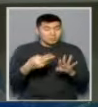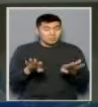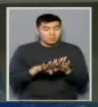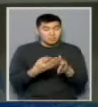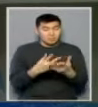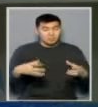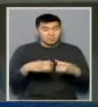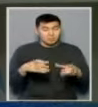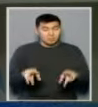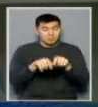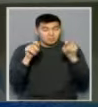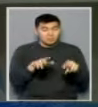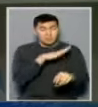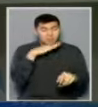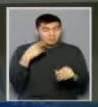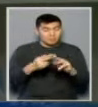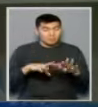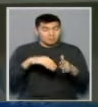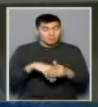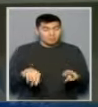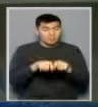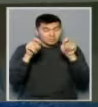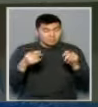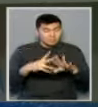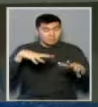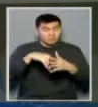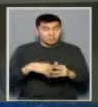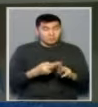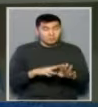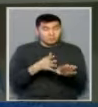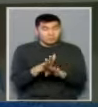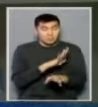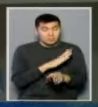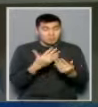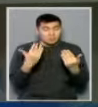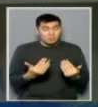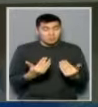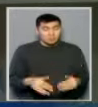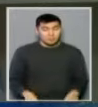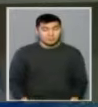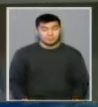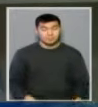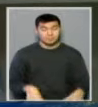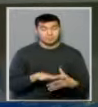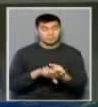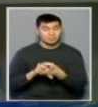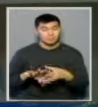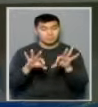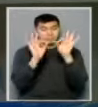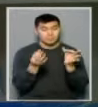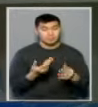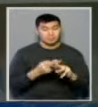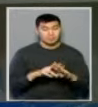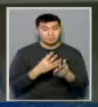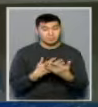жастар ұйымдарын көшбасшыларын ұсынады. Ассамблея қызметіне бүкіл ел бойынша этномәдени